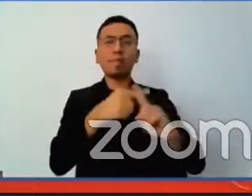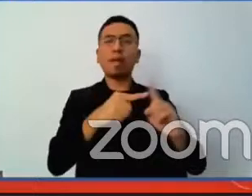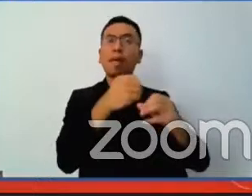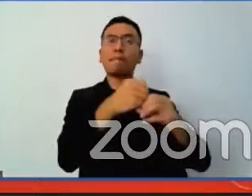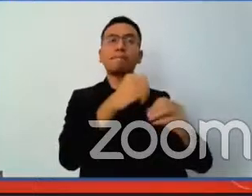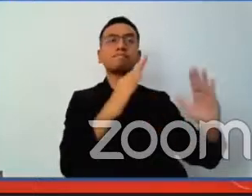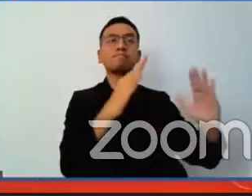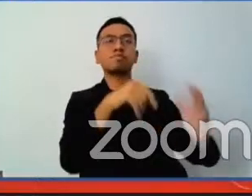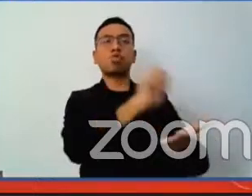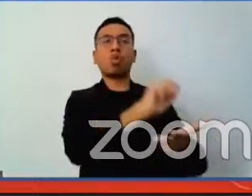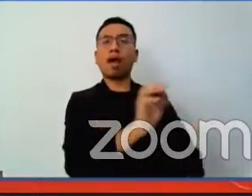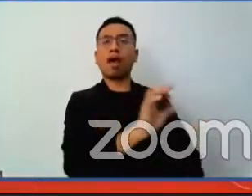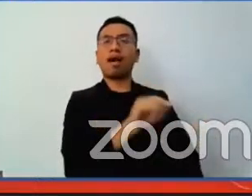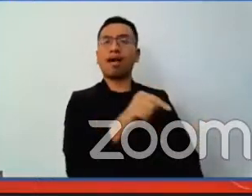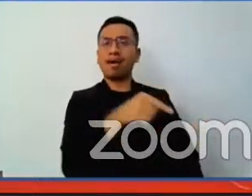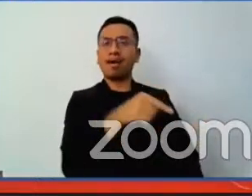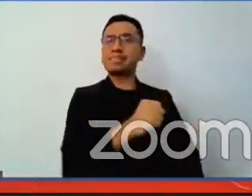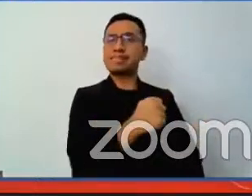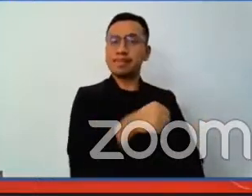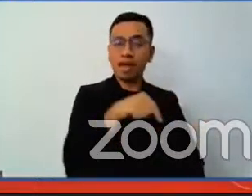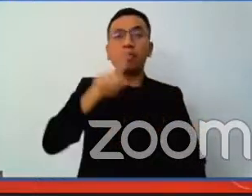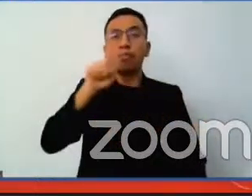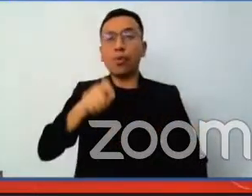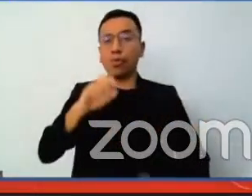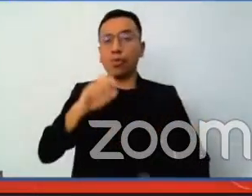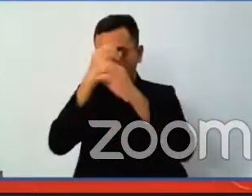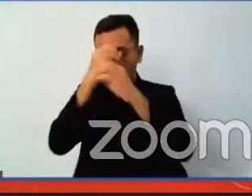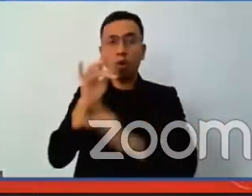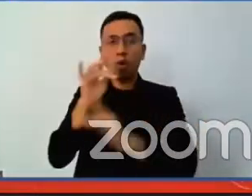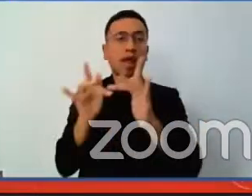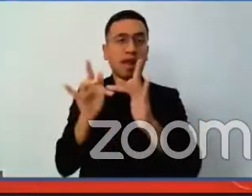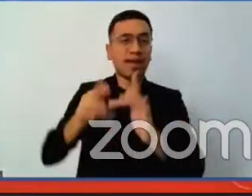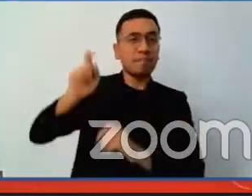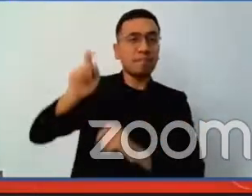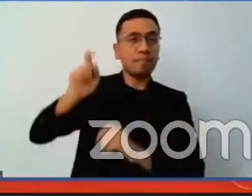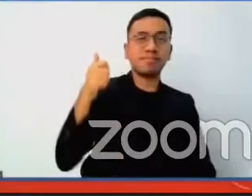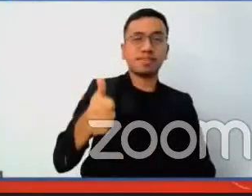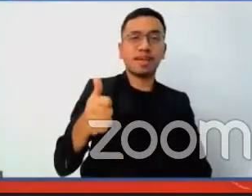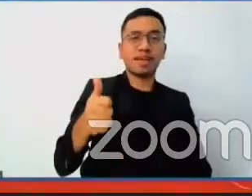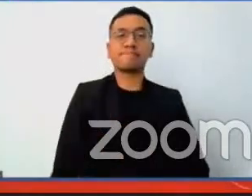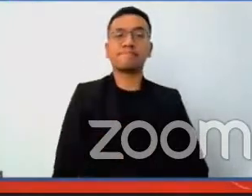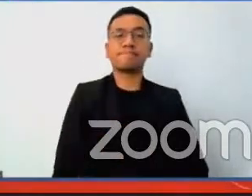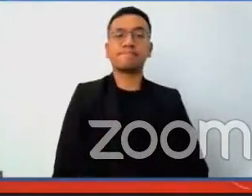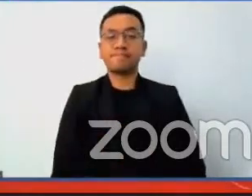ini. Bapak Ibu, kegiatan ini akan dibuka